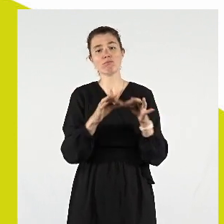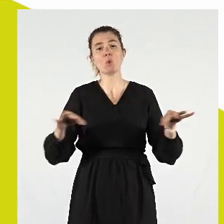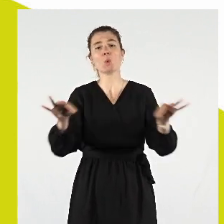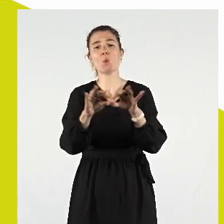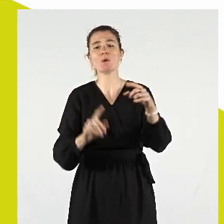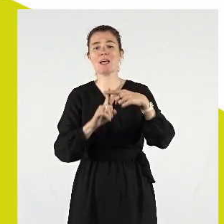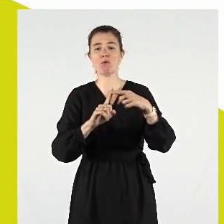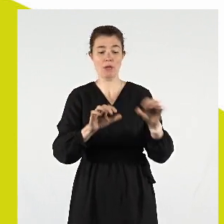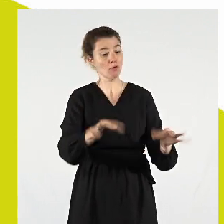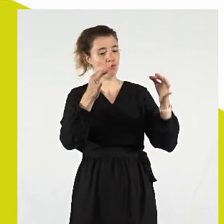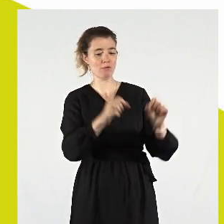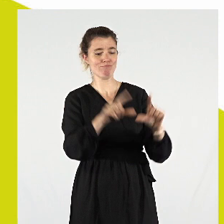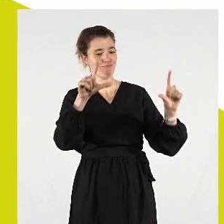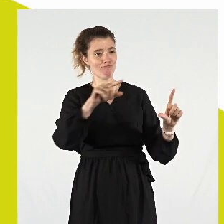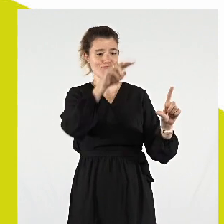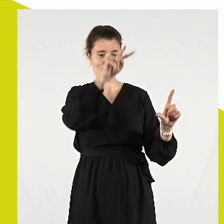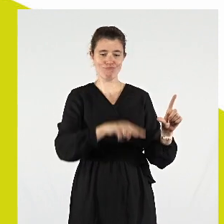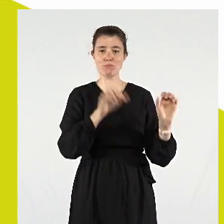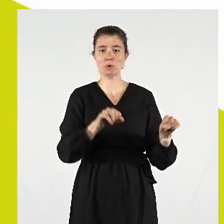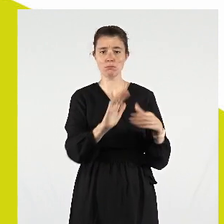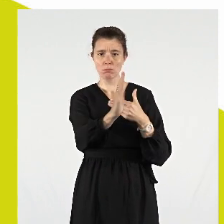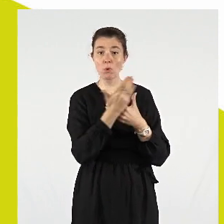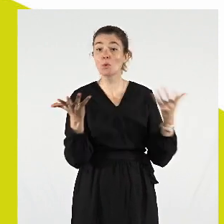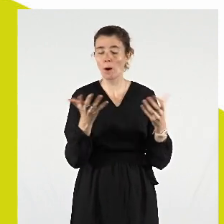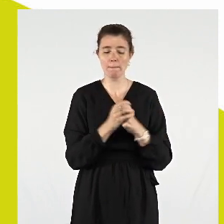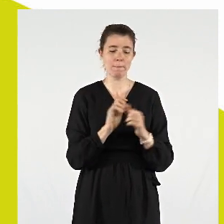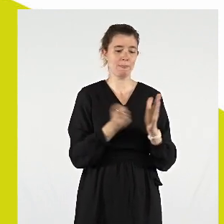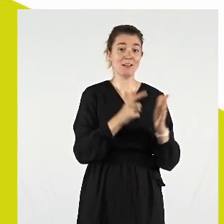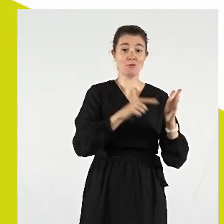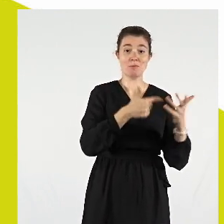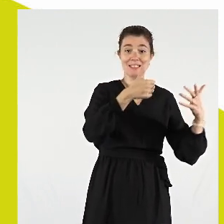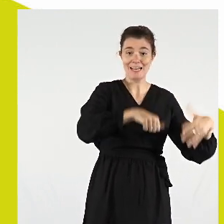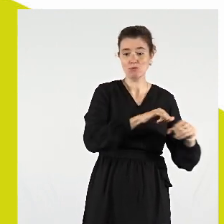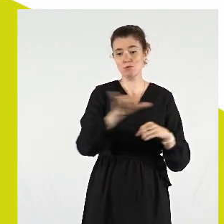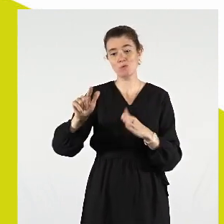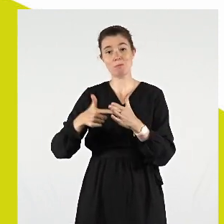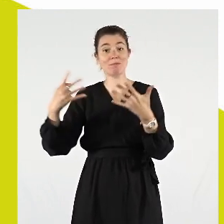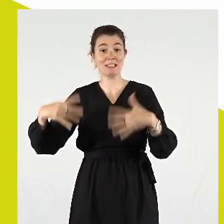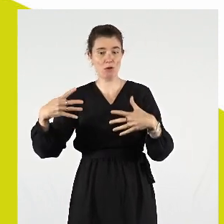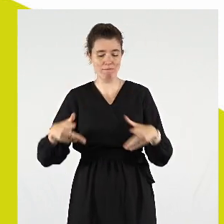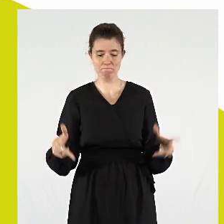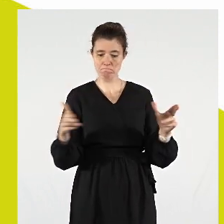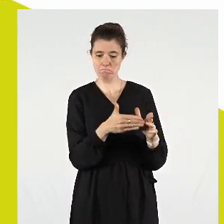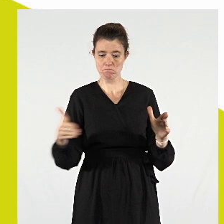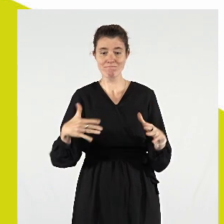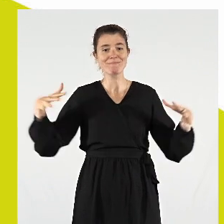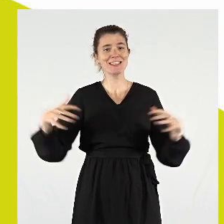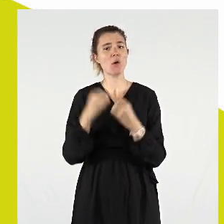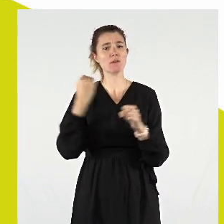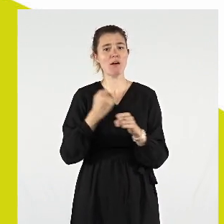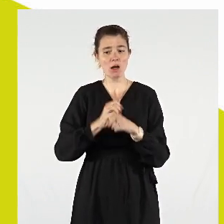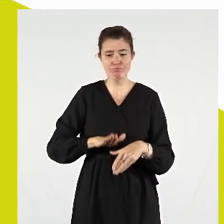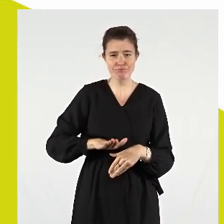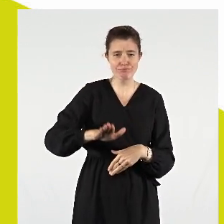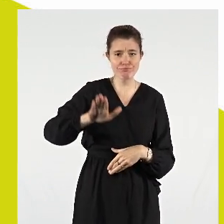éléments-là. Ce tableau montre, qu'est-ce qu'il montre? C'est que de 2016 à 2019, le nombre des accidents de travail a augmenté de